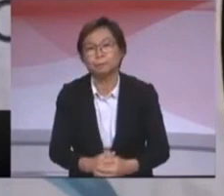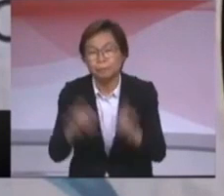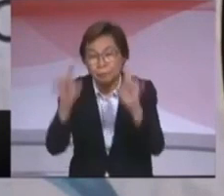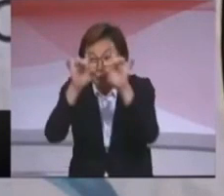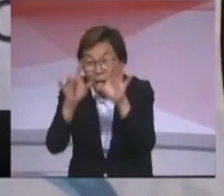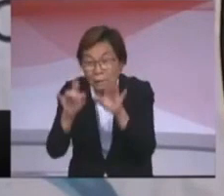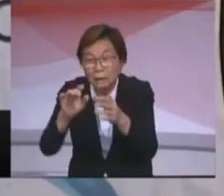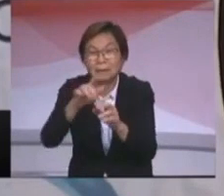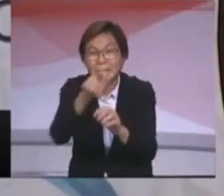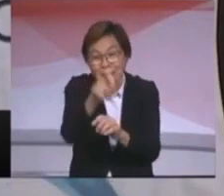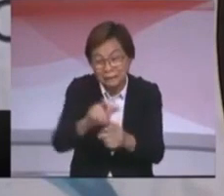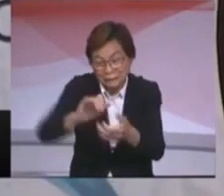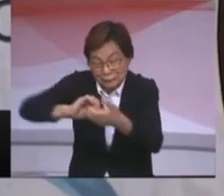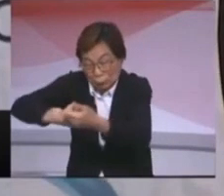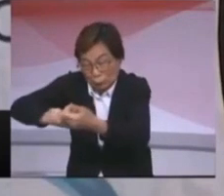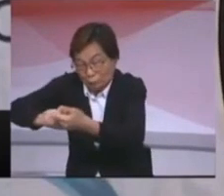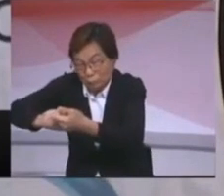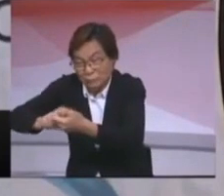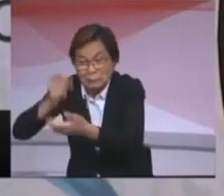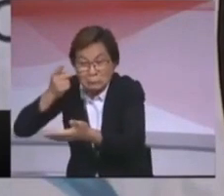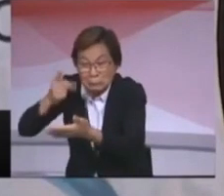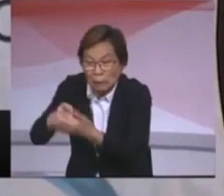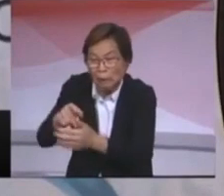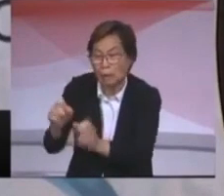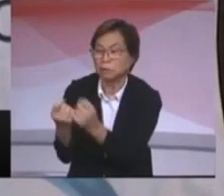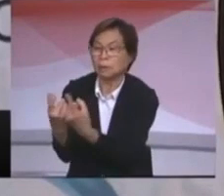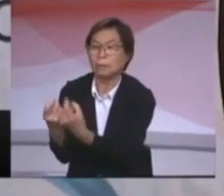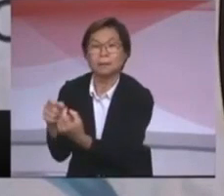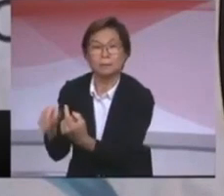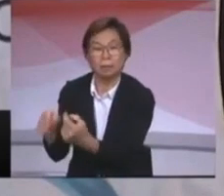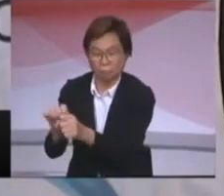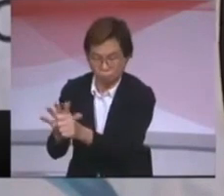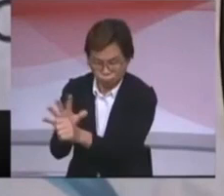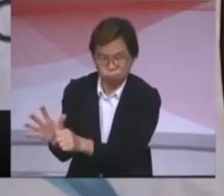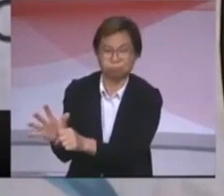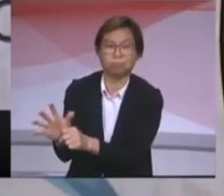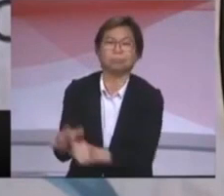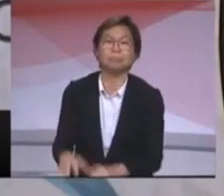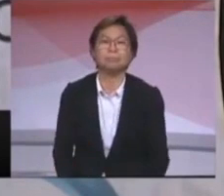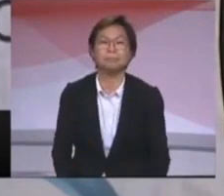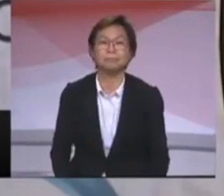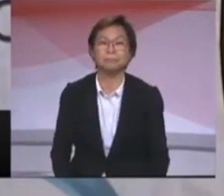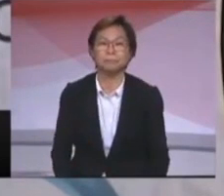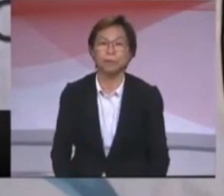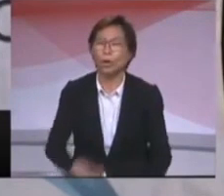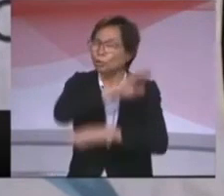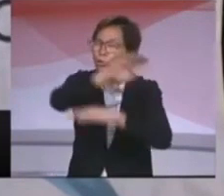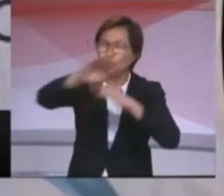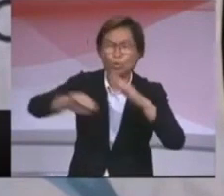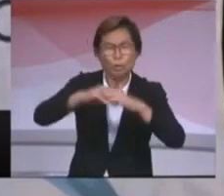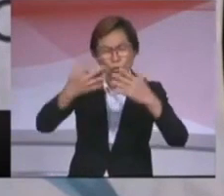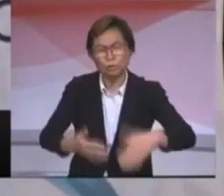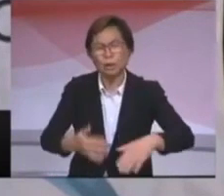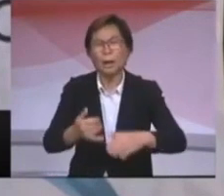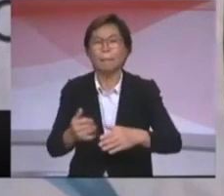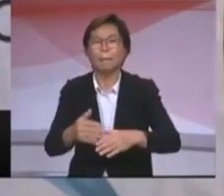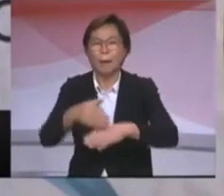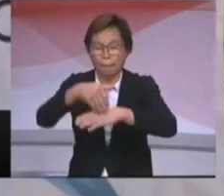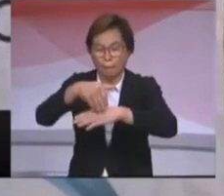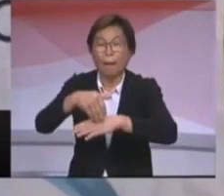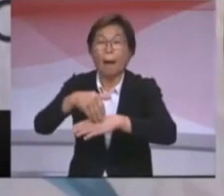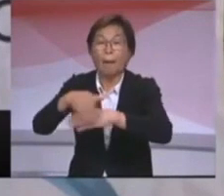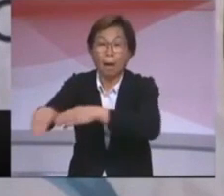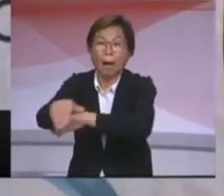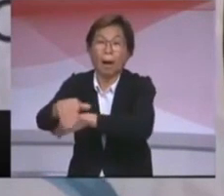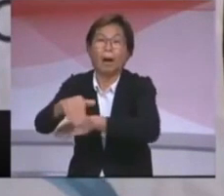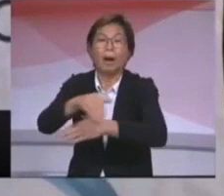Saringan kontak rapat telah mengesan sebanyak 11 lagi kes positif COVID-19. Kesemua kes telah dimasukkan ke pusat kuarantin